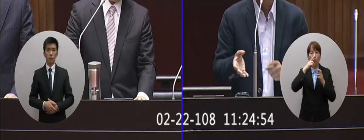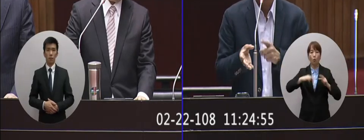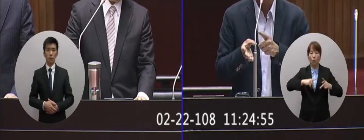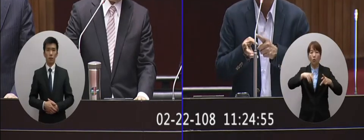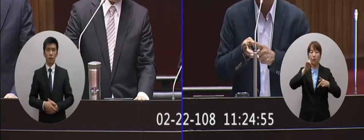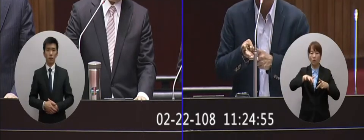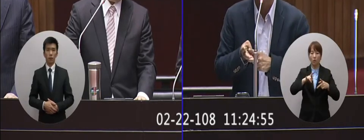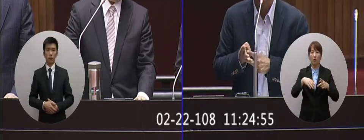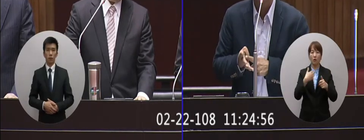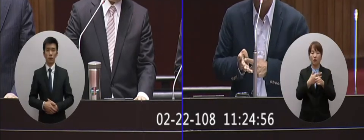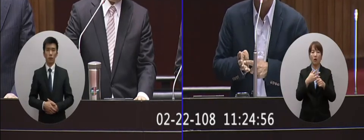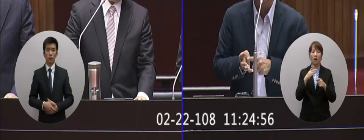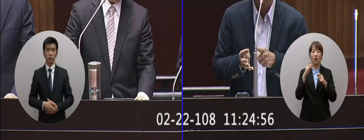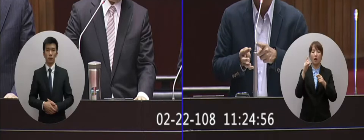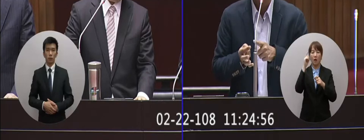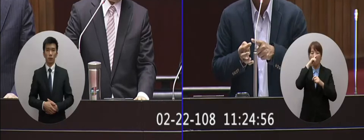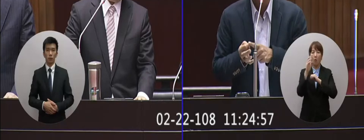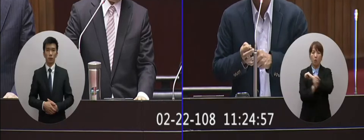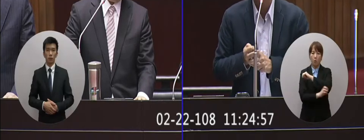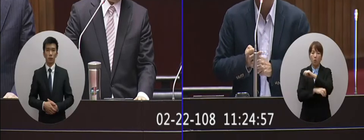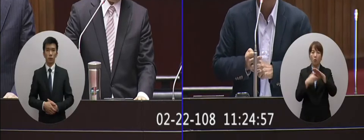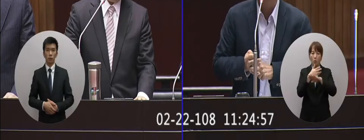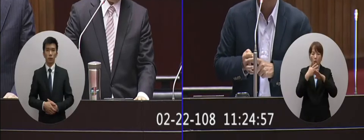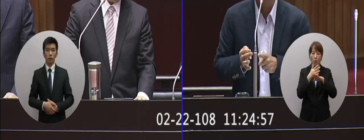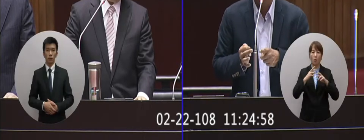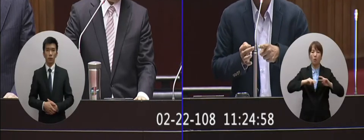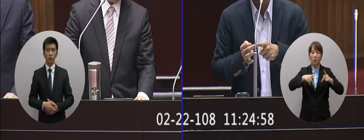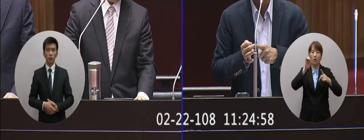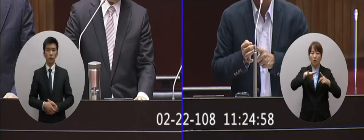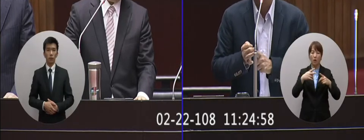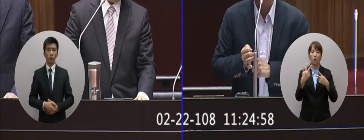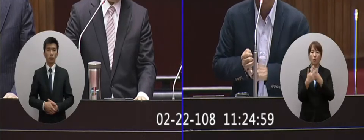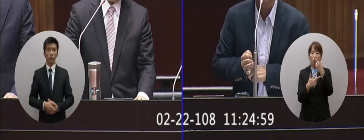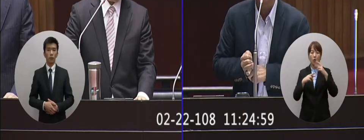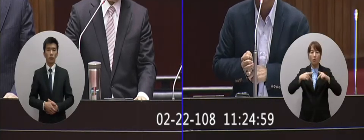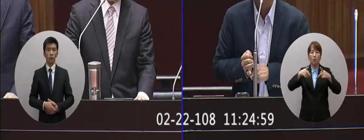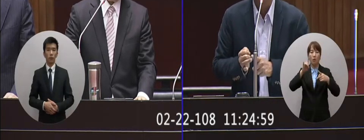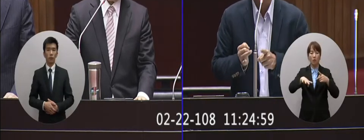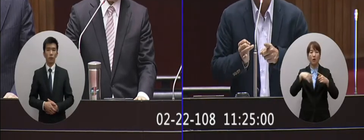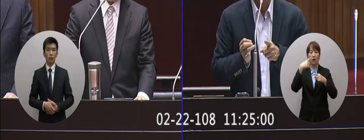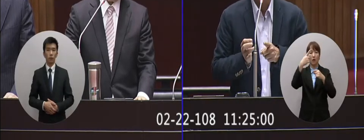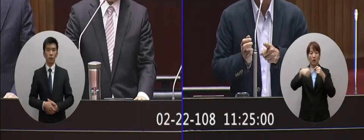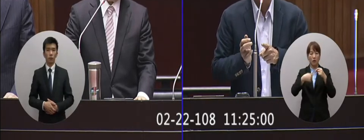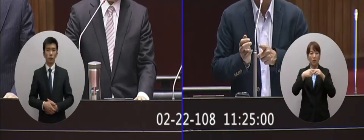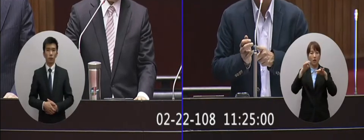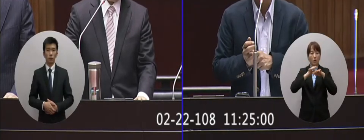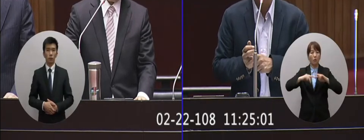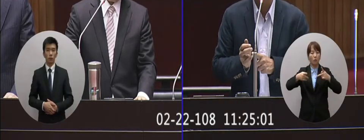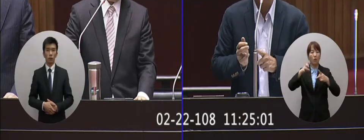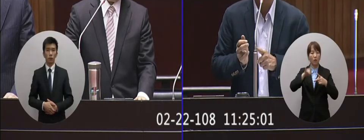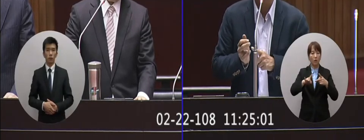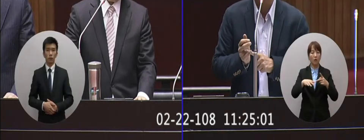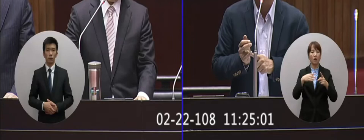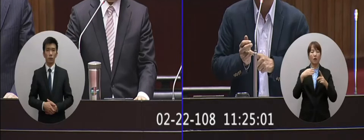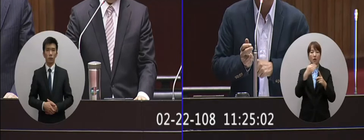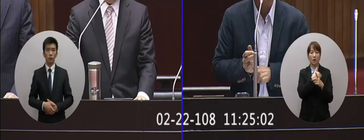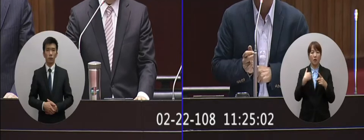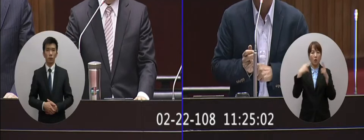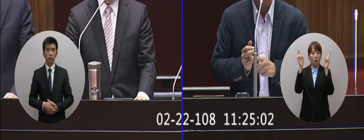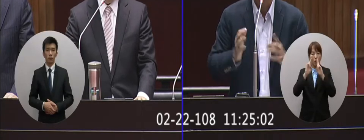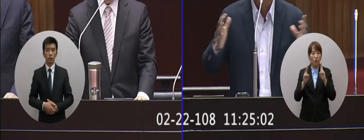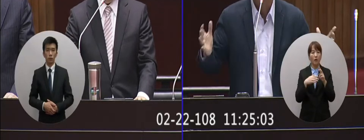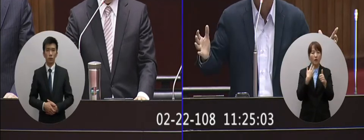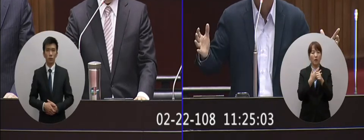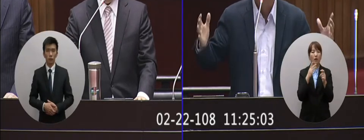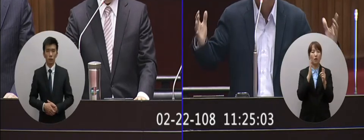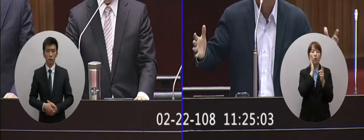整，老少太太要来调整，一立一休要来调整，年金改革要来调整，啊，能源政策要来，让咱稳定